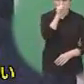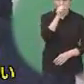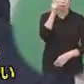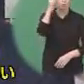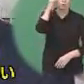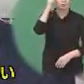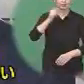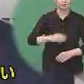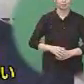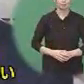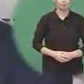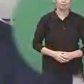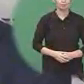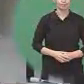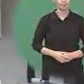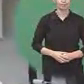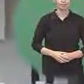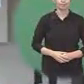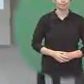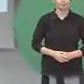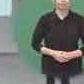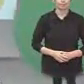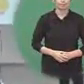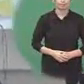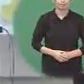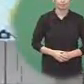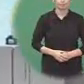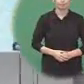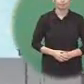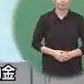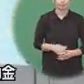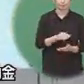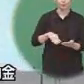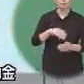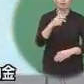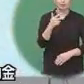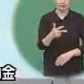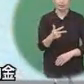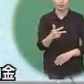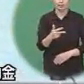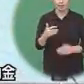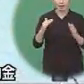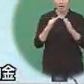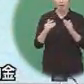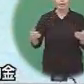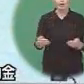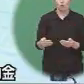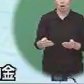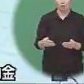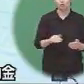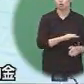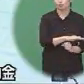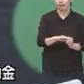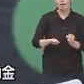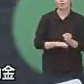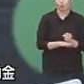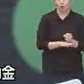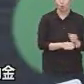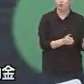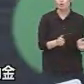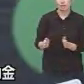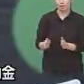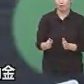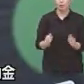ちょうどいいのかなという風に思いました全員郡山市はテレワーク環境の整備などでクラウド